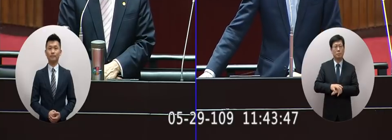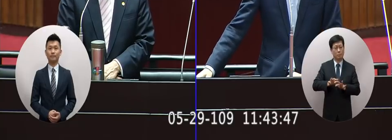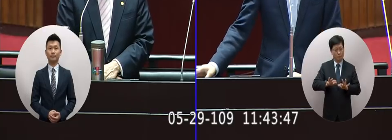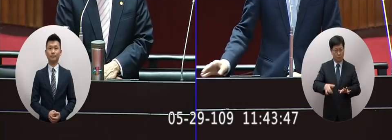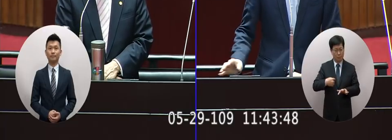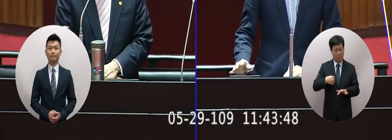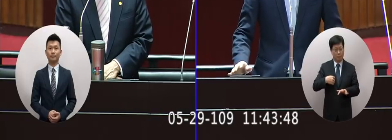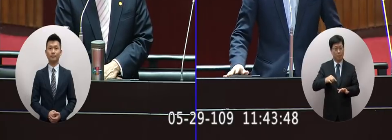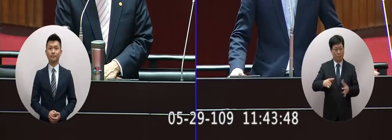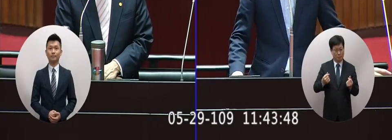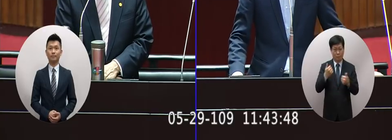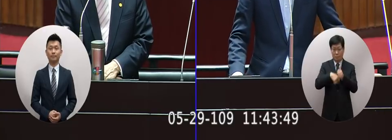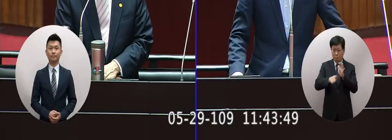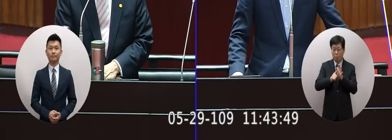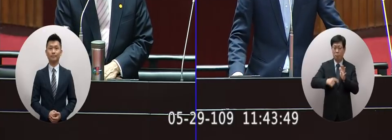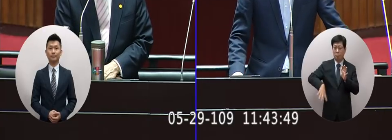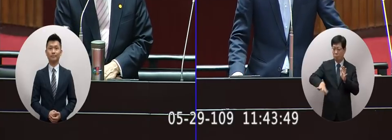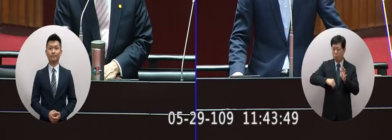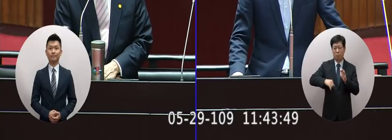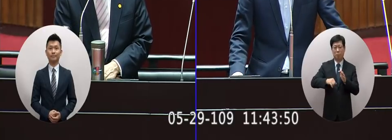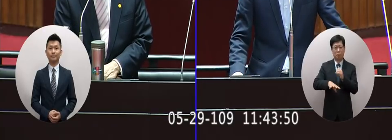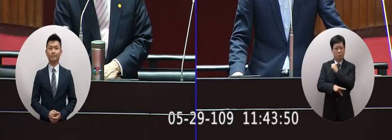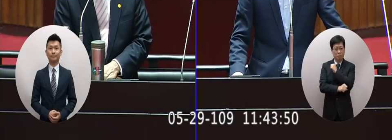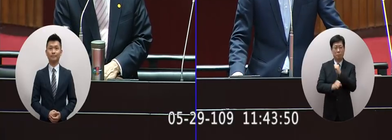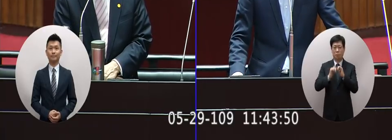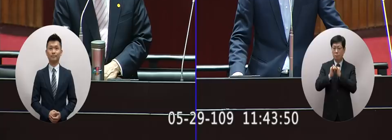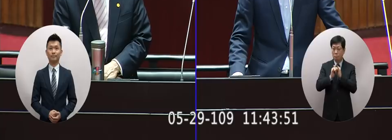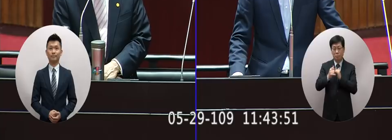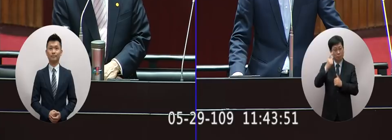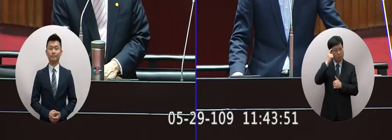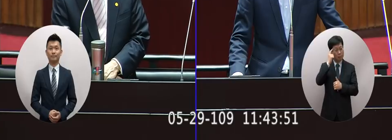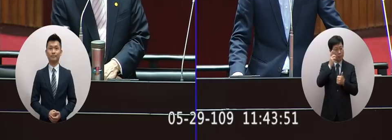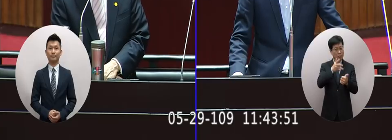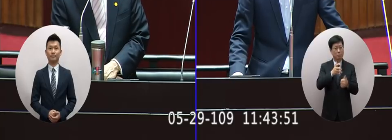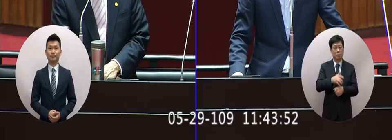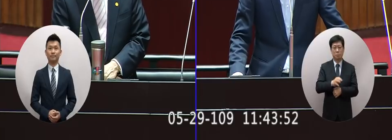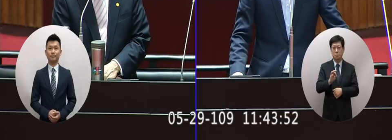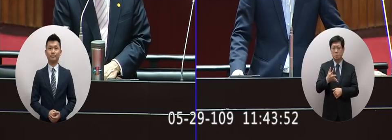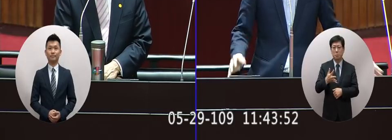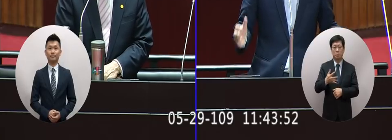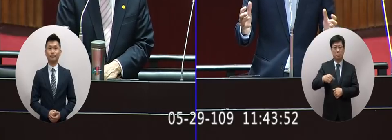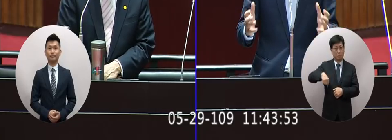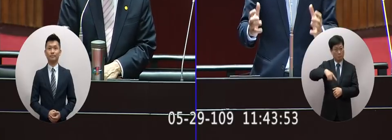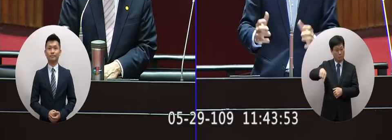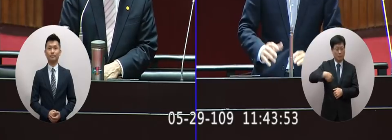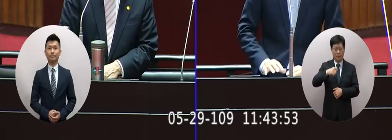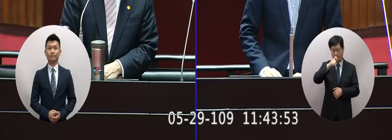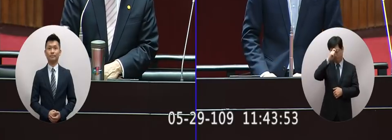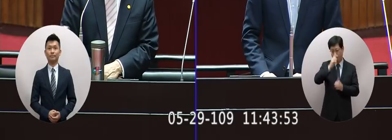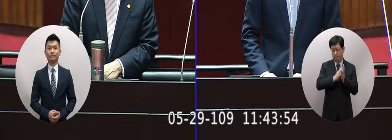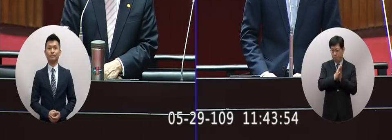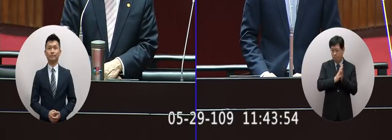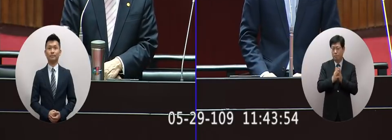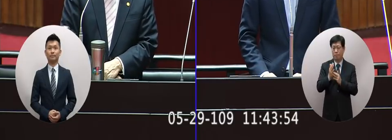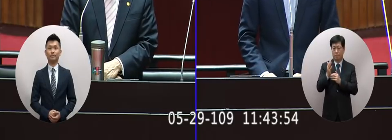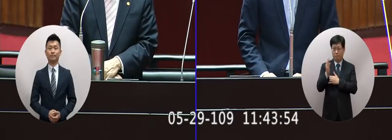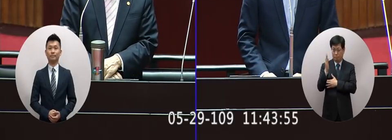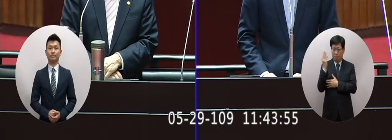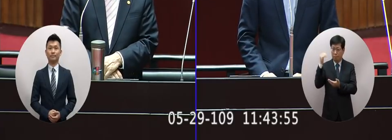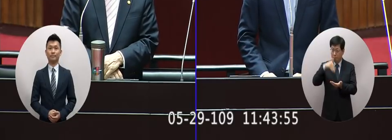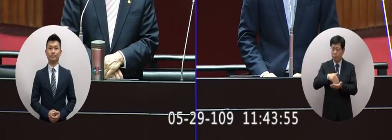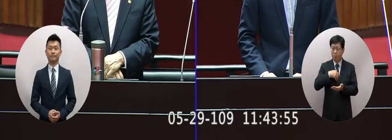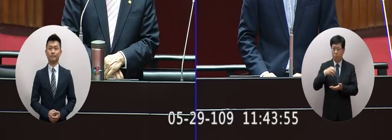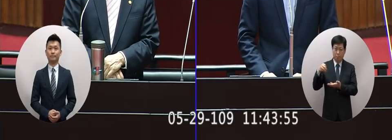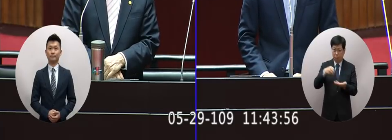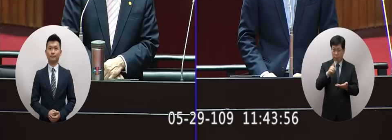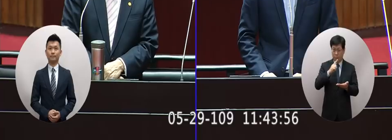边也代表基层的百姓啊，想要提出来，因为他们期待政府到底会端